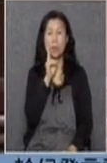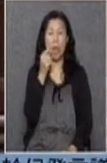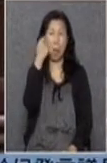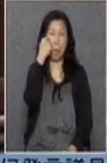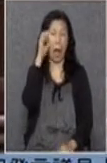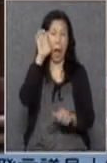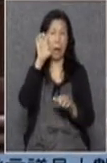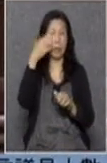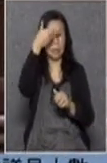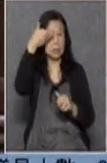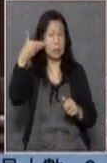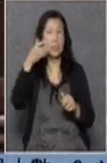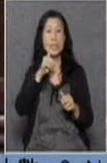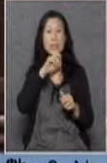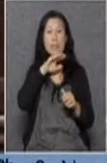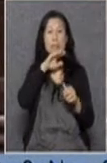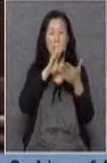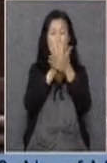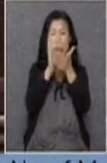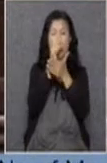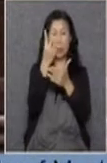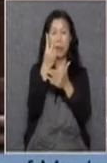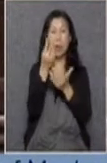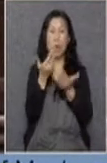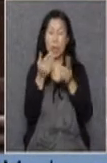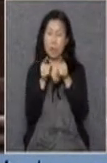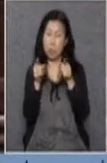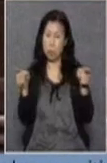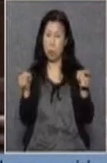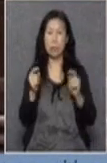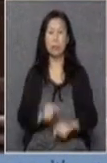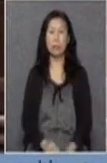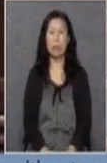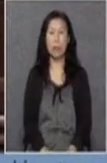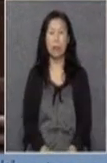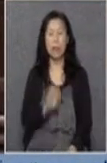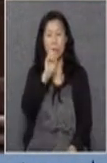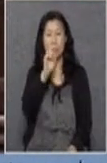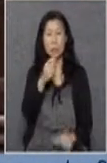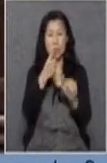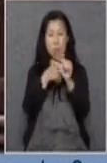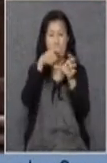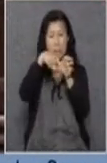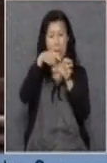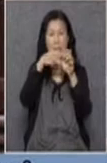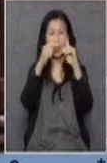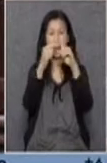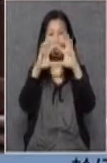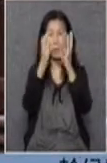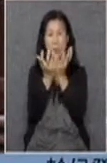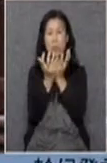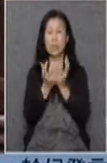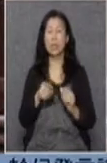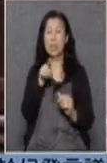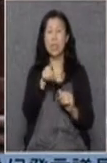障閒閒地呢都要等2年甚至更長。咁試問一下啦，一個中產佢會唔